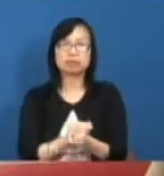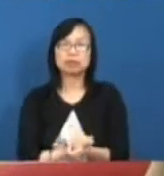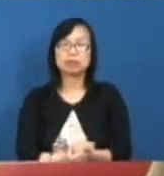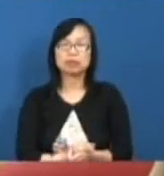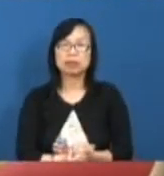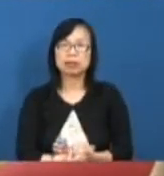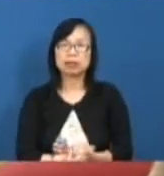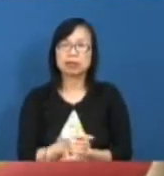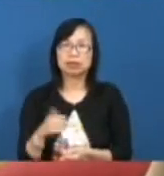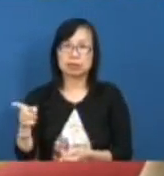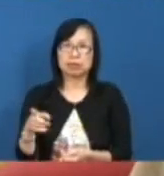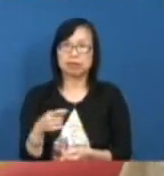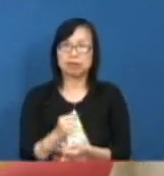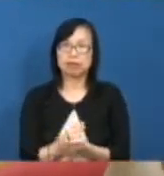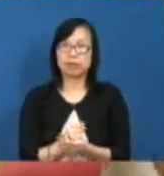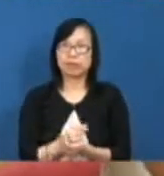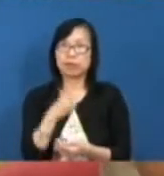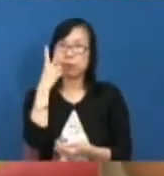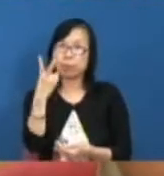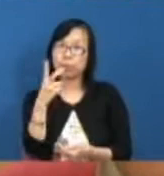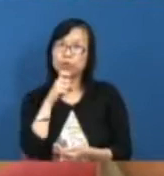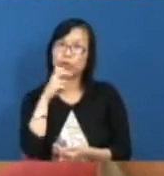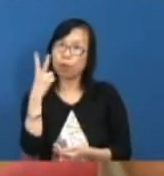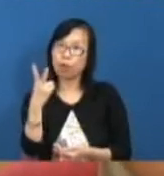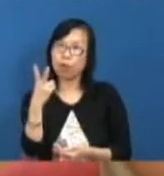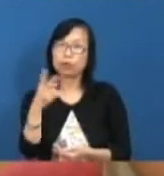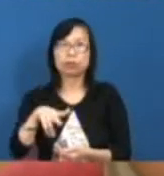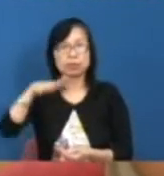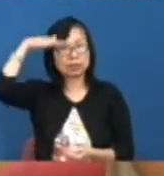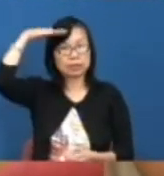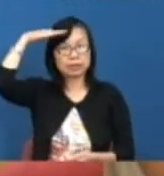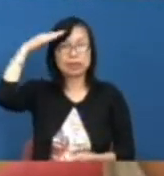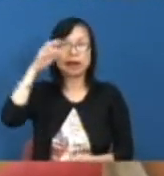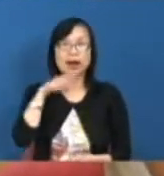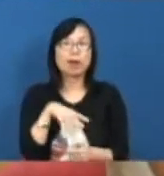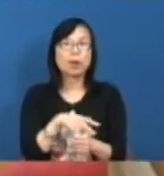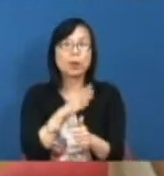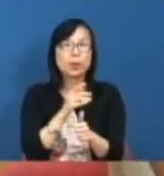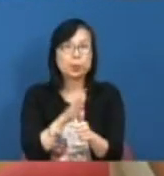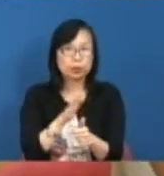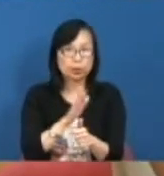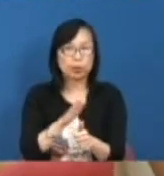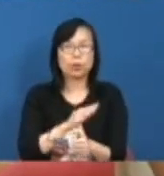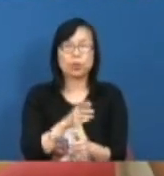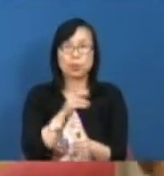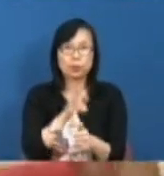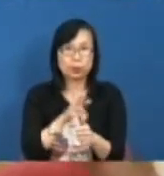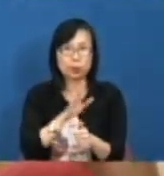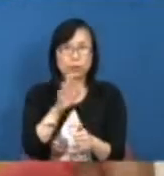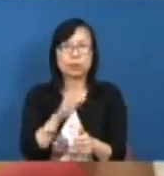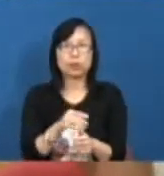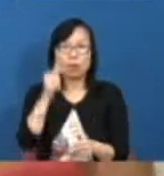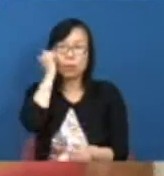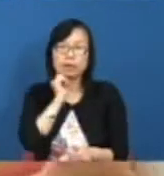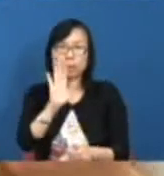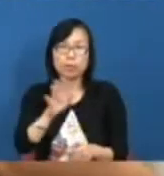咗。其實呢件事係咩咧？就係兩個警察去勸個老人家唔好再揼我。係 啦， 嗱，因為當日咧我入咗